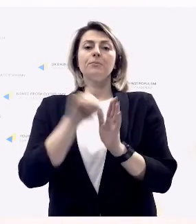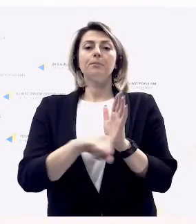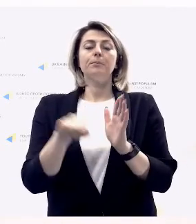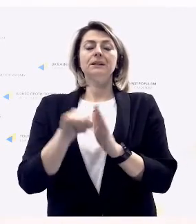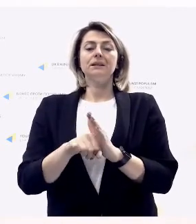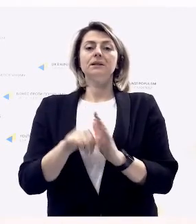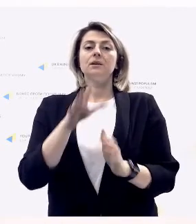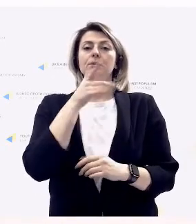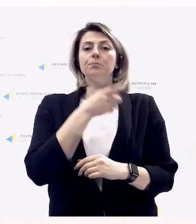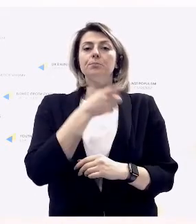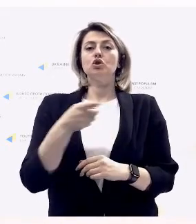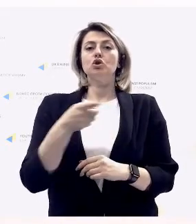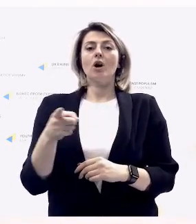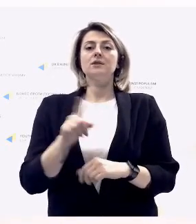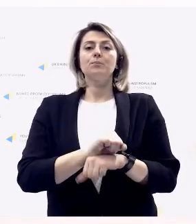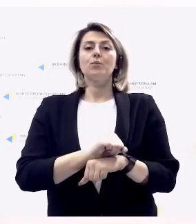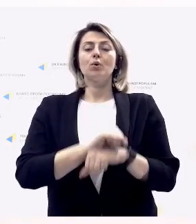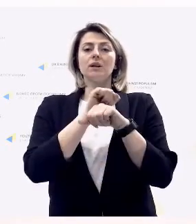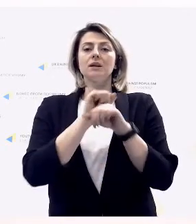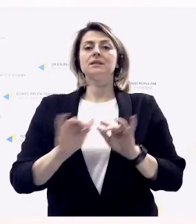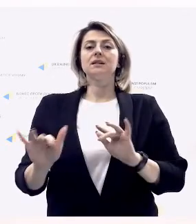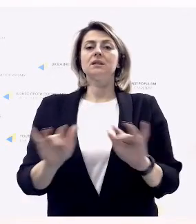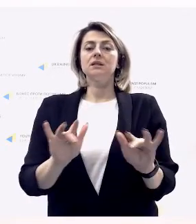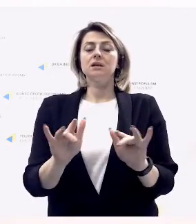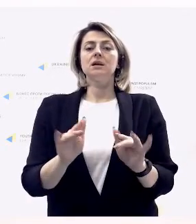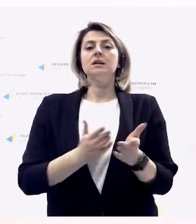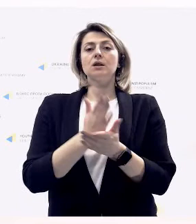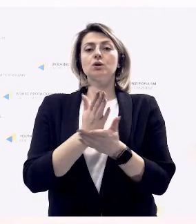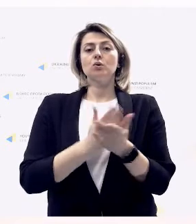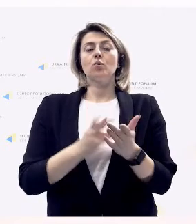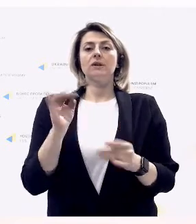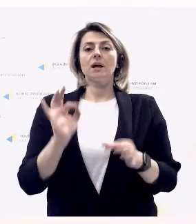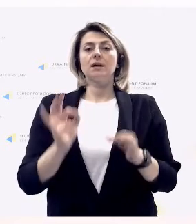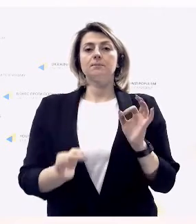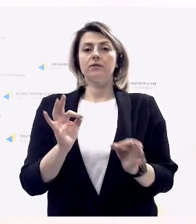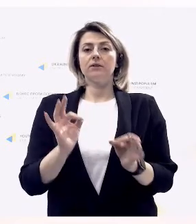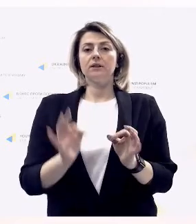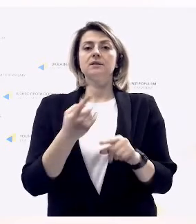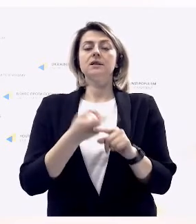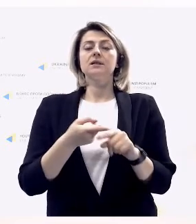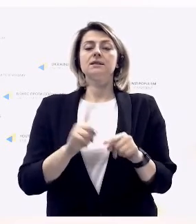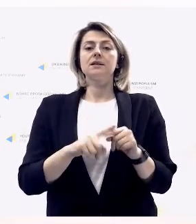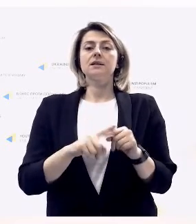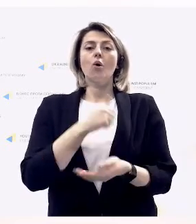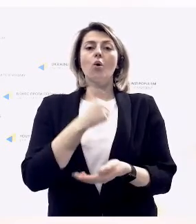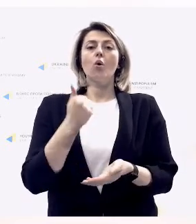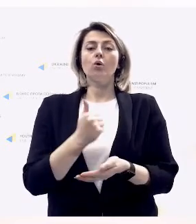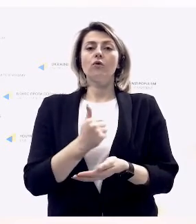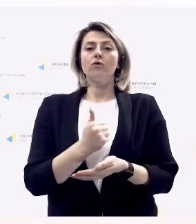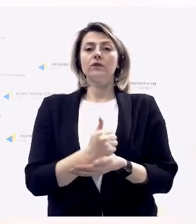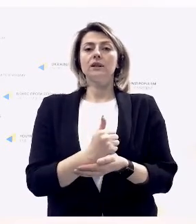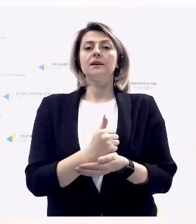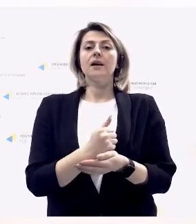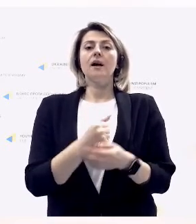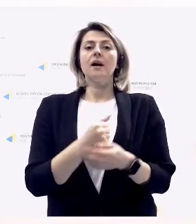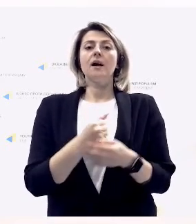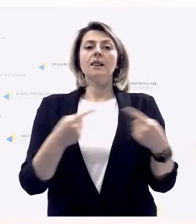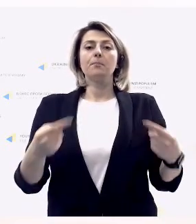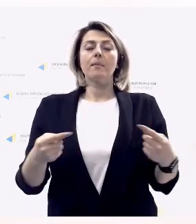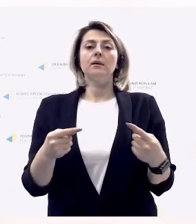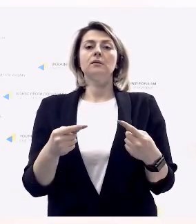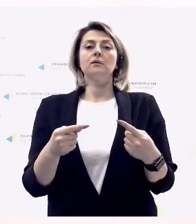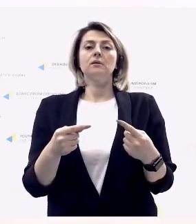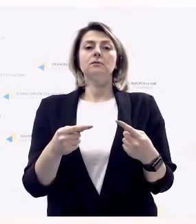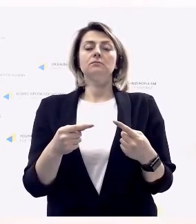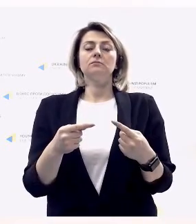час протестних дій заслуговують на справедливість. Це головний елемент боротьби